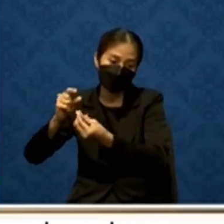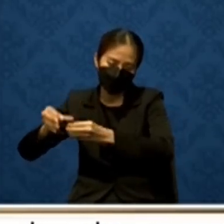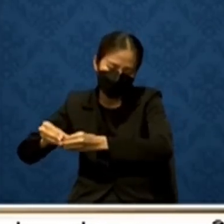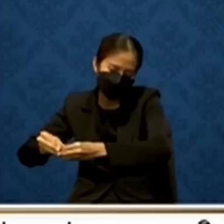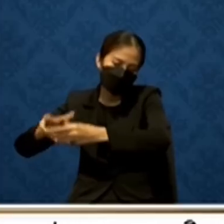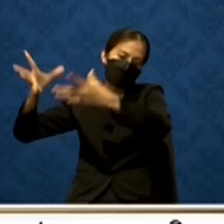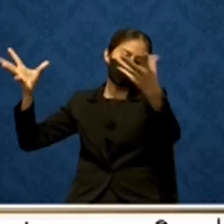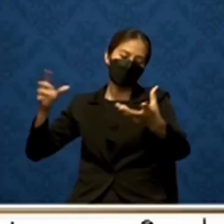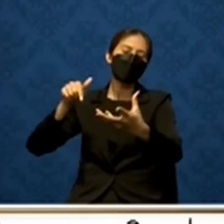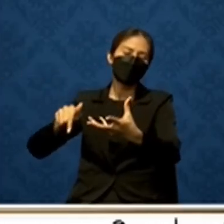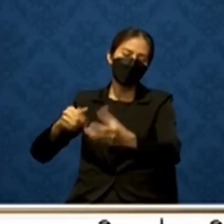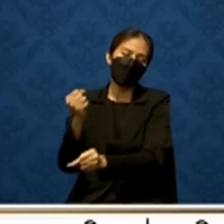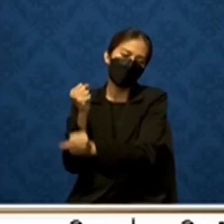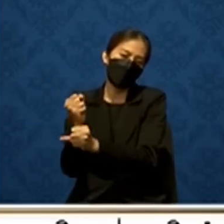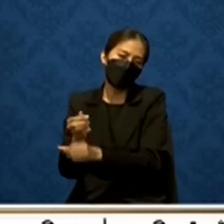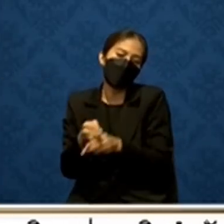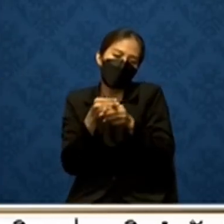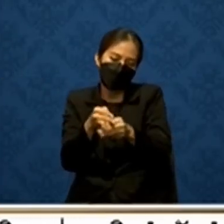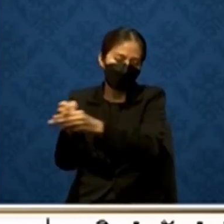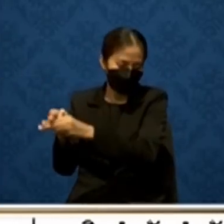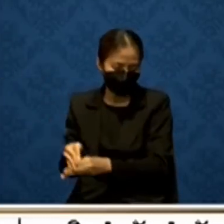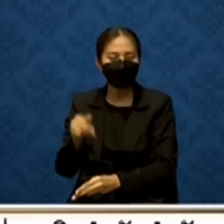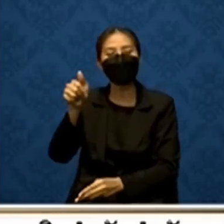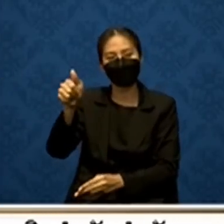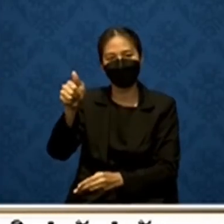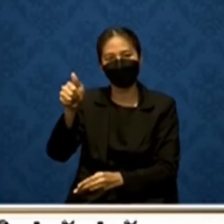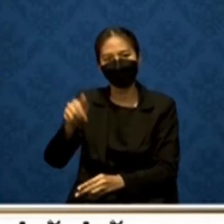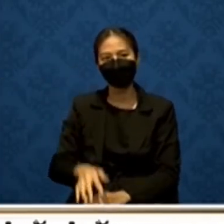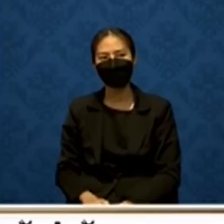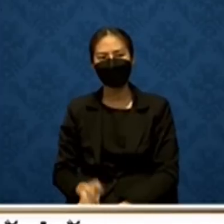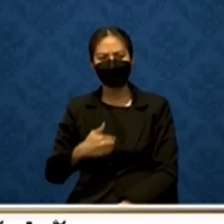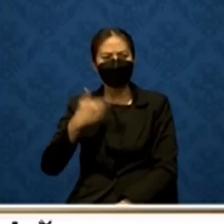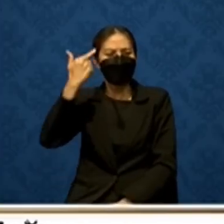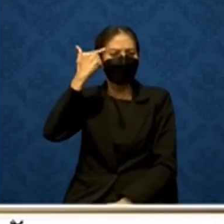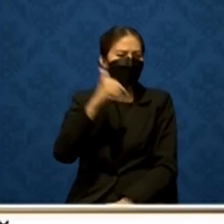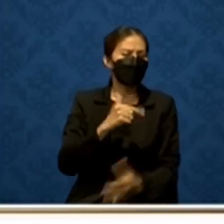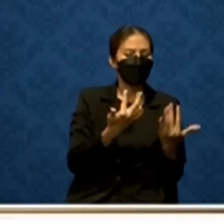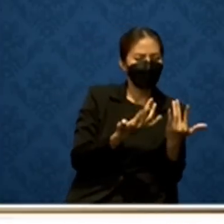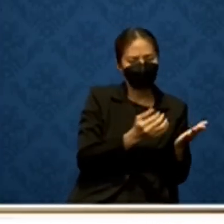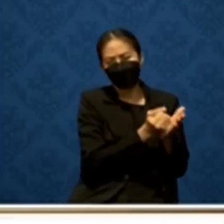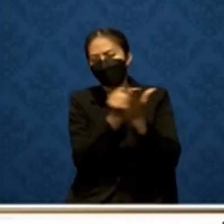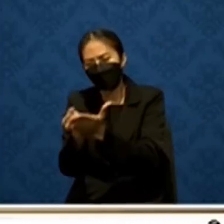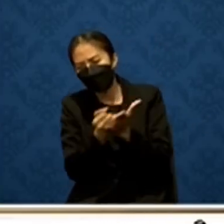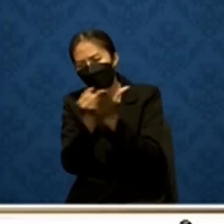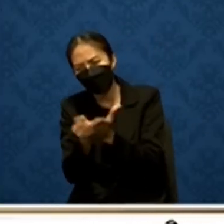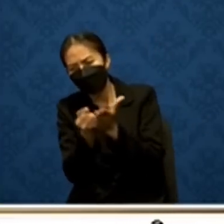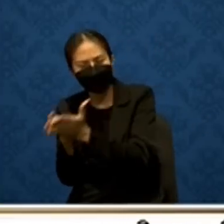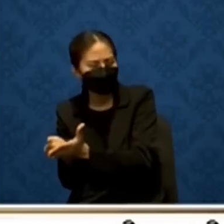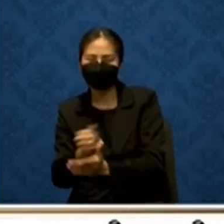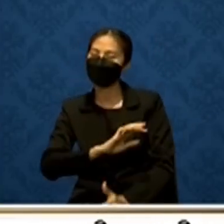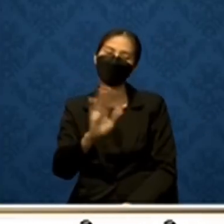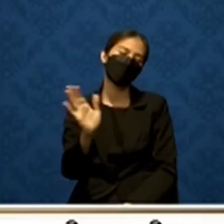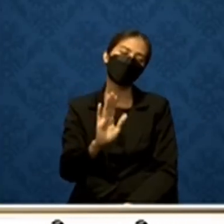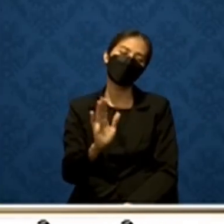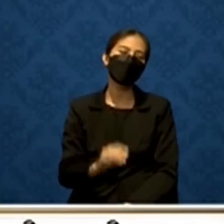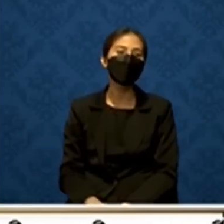850 หน่วยทันทีไม่จเปทตพกบทุนใหญ่อยู่ แ่ไม่กี่ครอบครัว่กี่บร